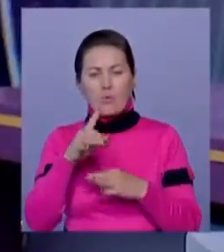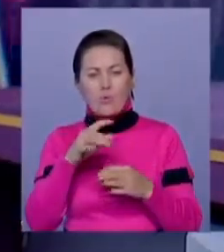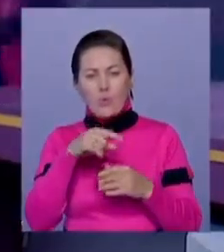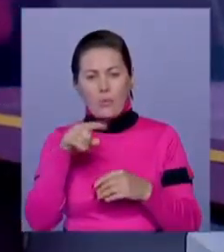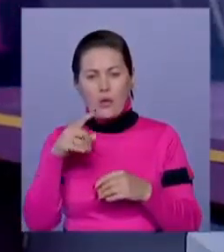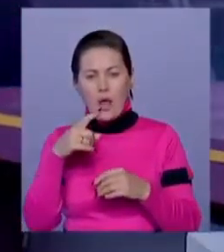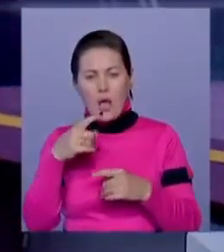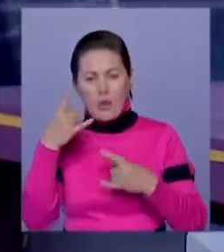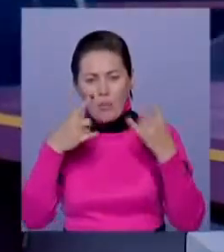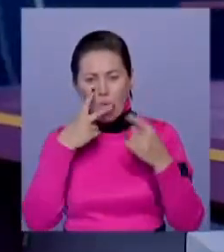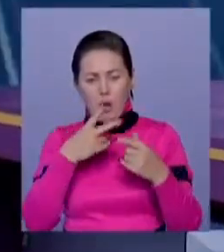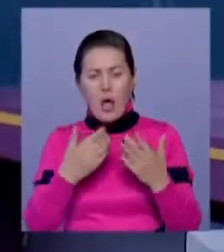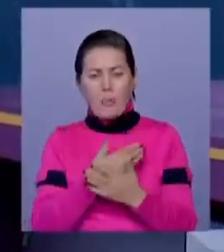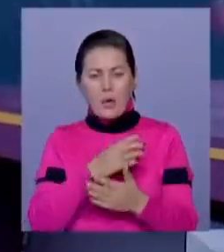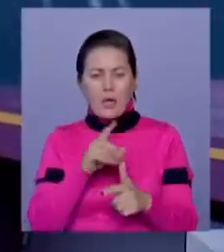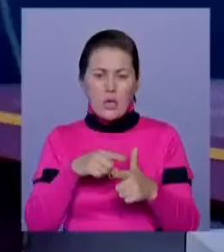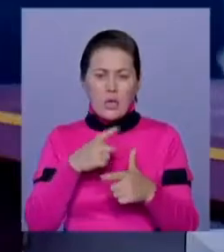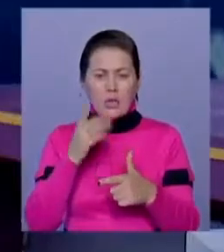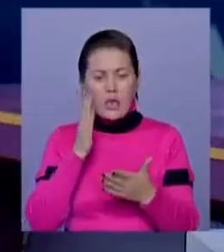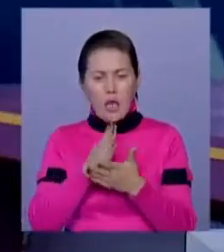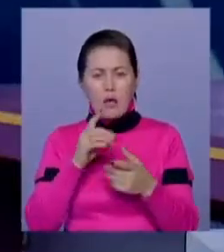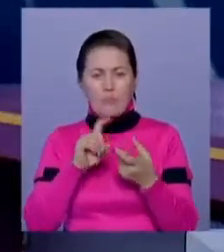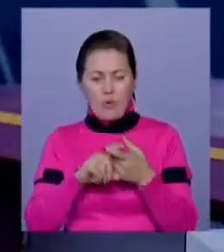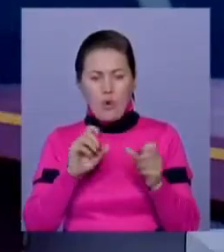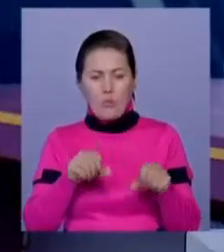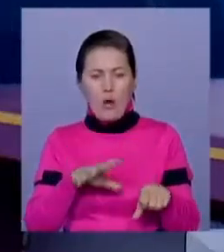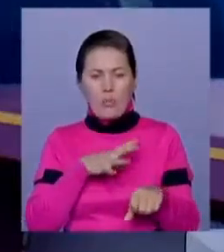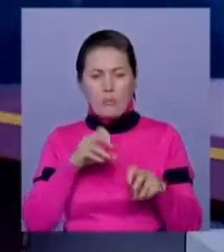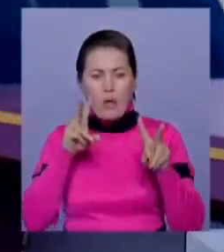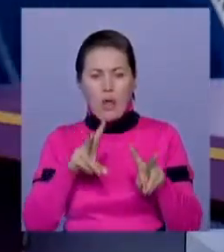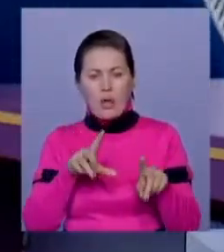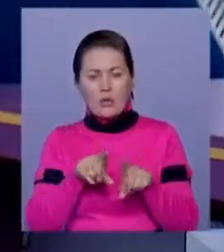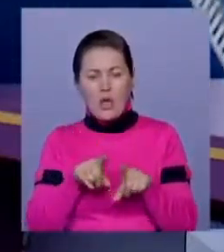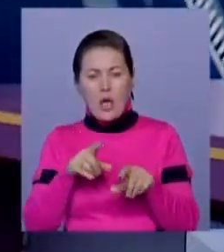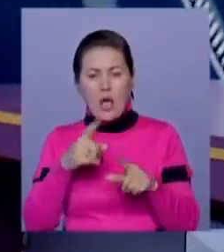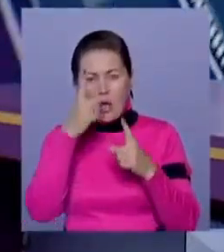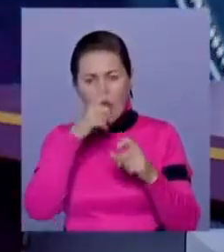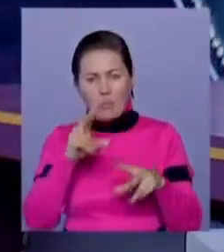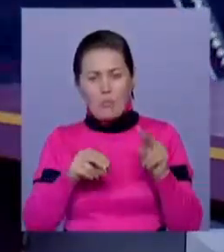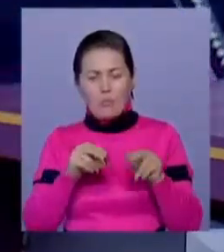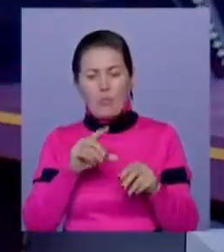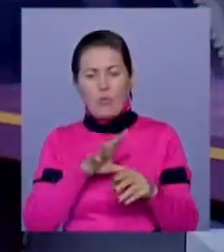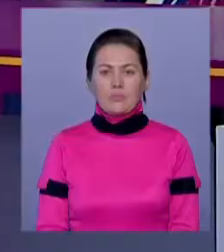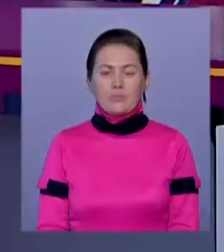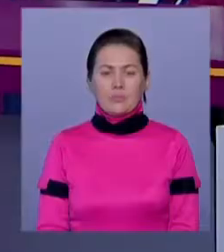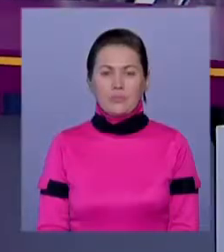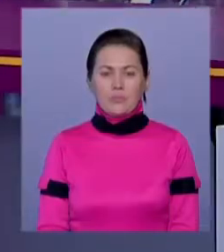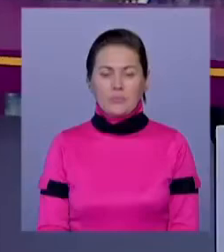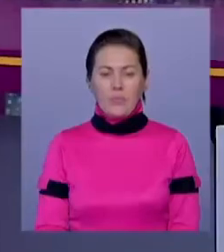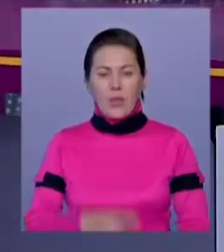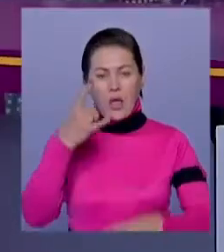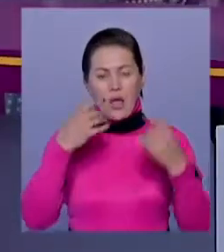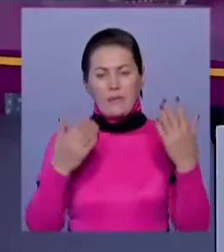экранда көрсетулі. Жеткізер хабарыңыз болса, тікелей бізге жолдай аласыздар. Арна тілшілері әр хабарда ескерусіз қалдырмайды.